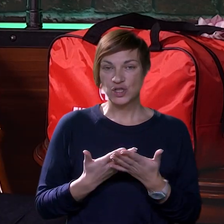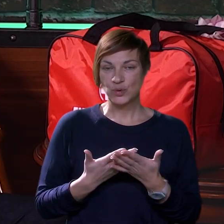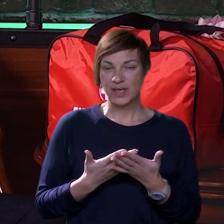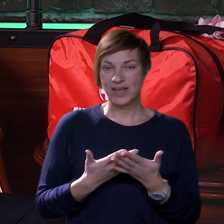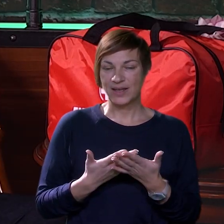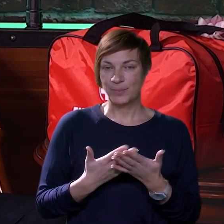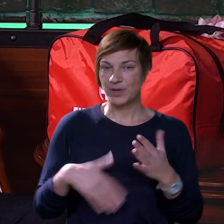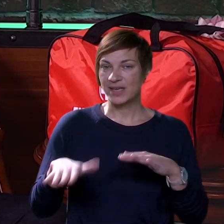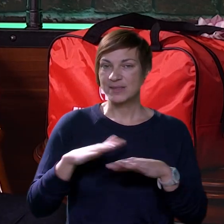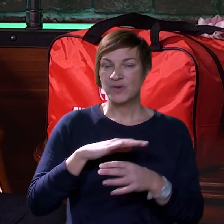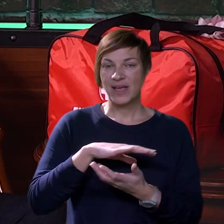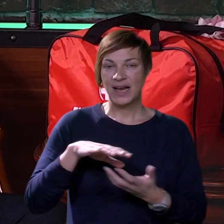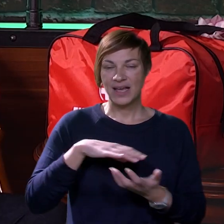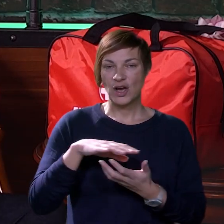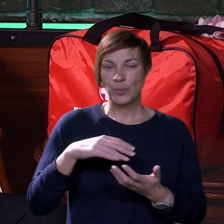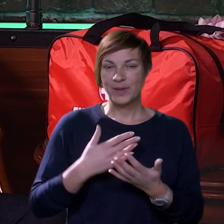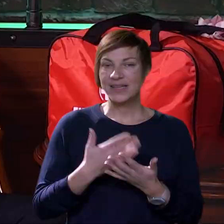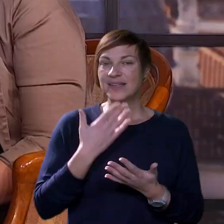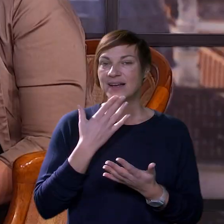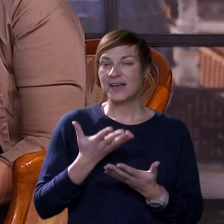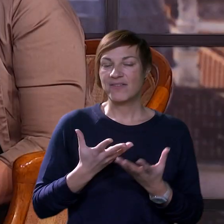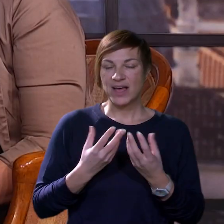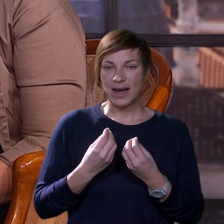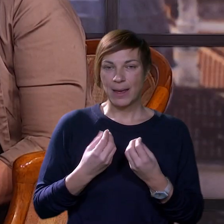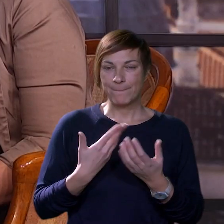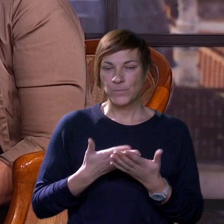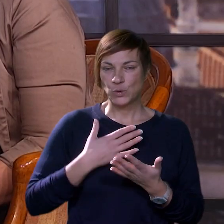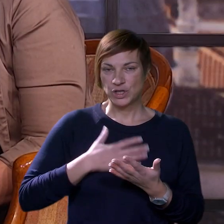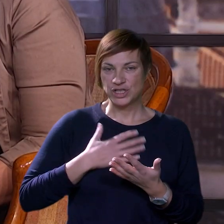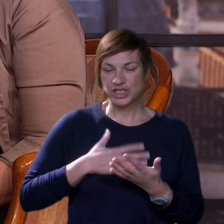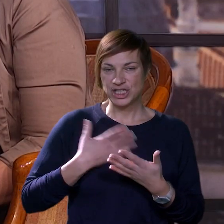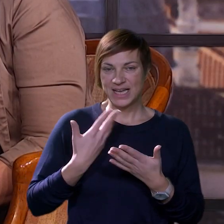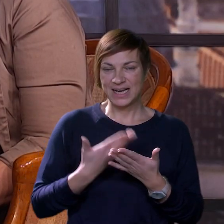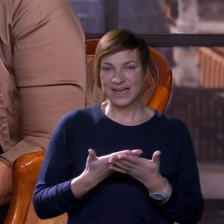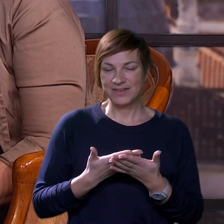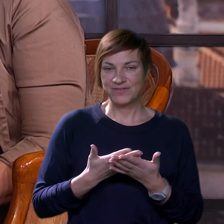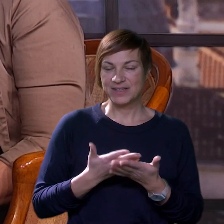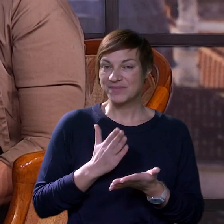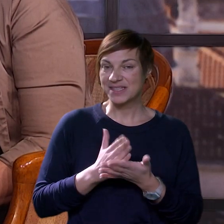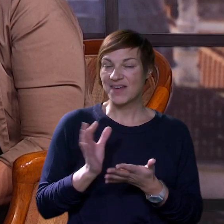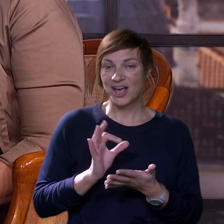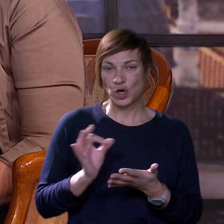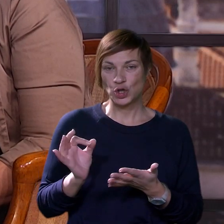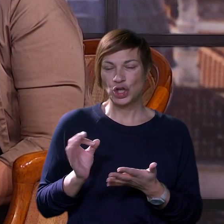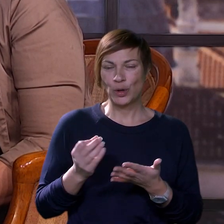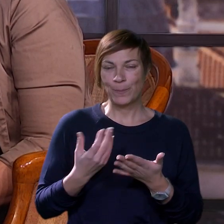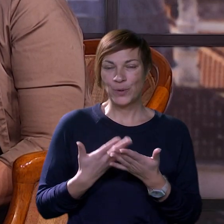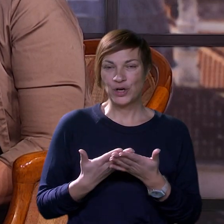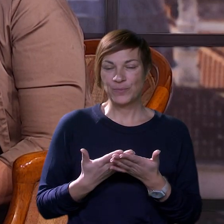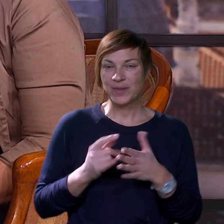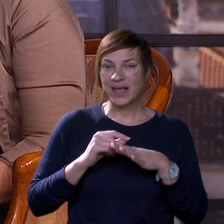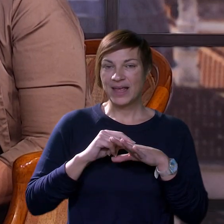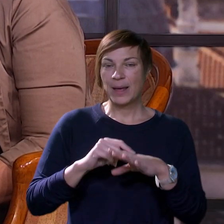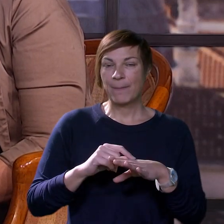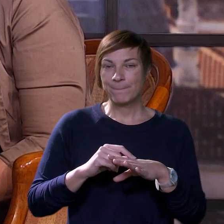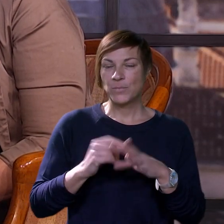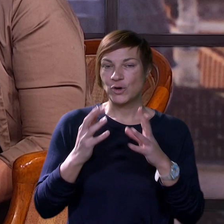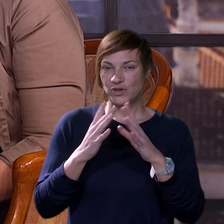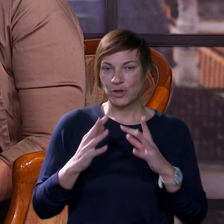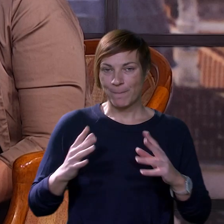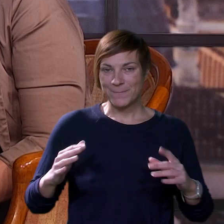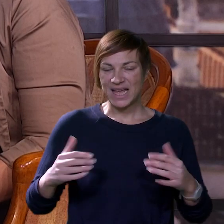i jedna smo velika, velika obitelj. Hvala vam puno. Želim vam svako dobro povodom